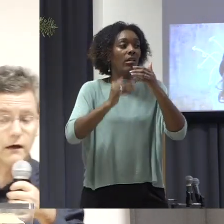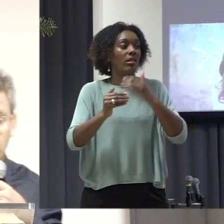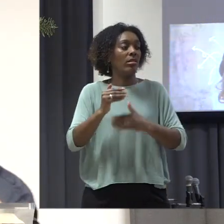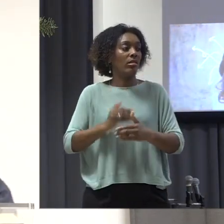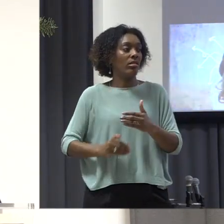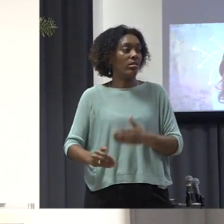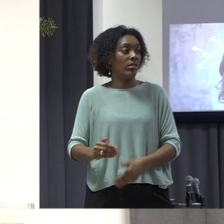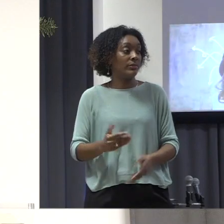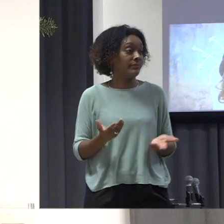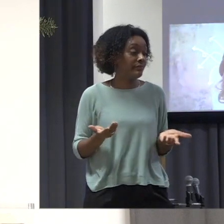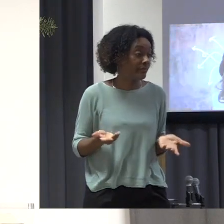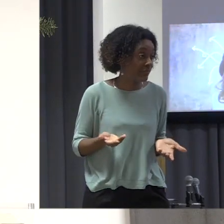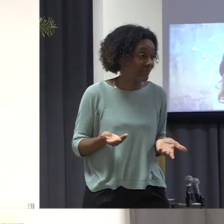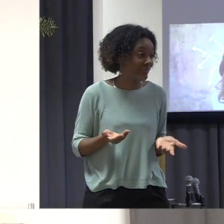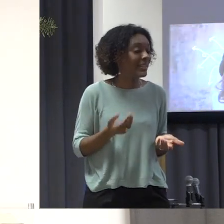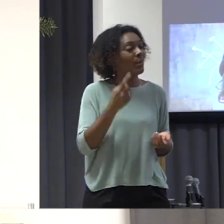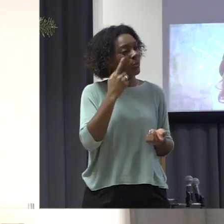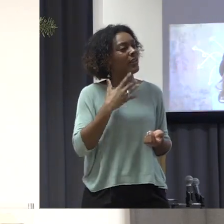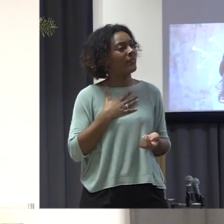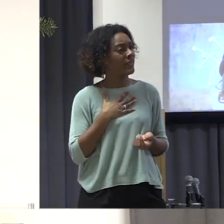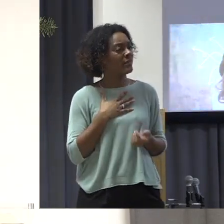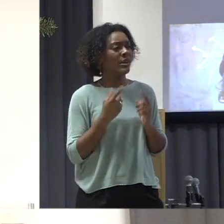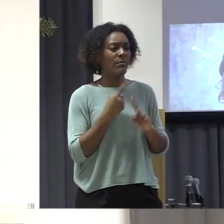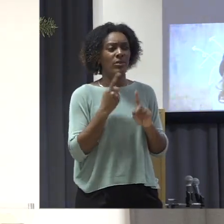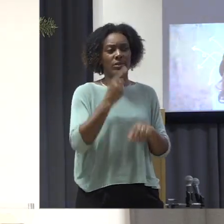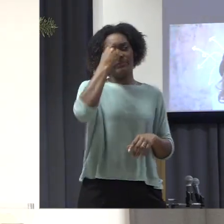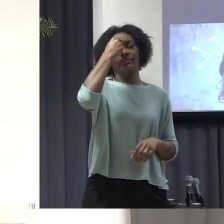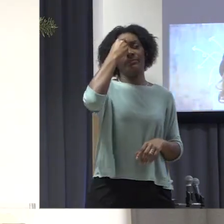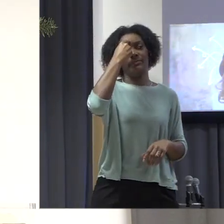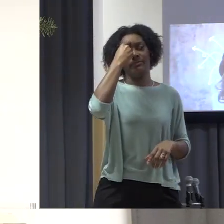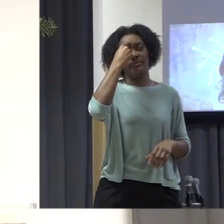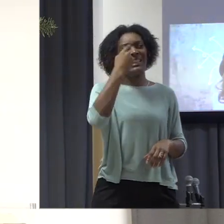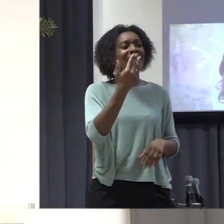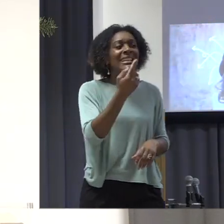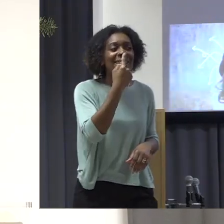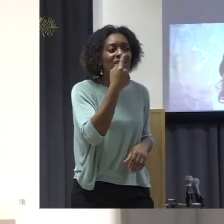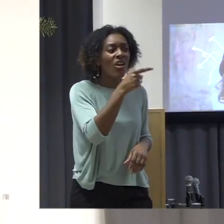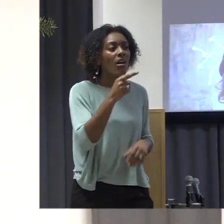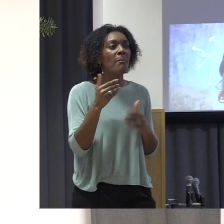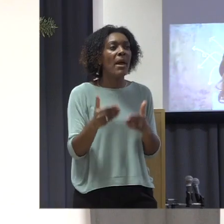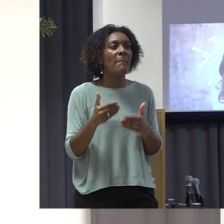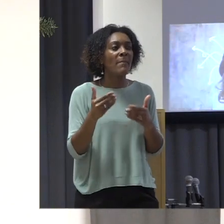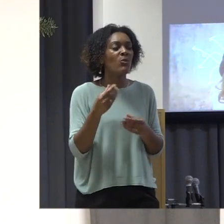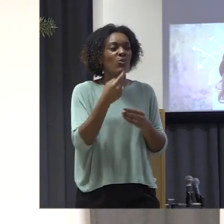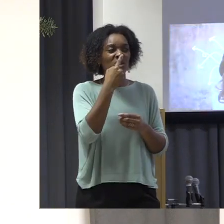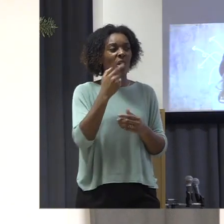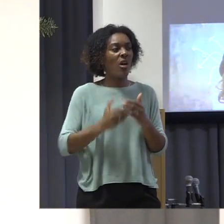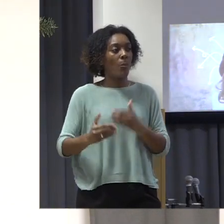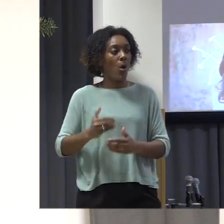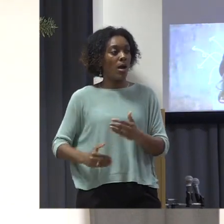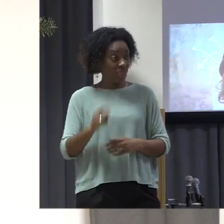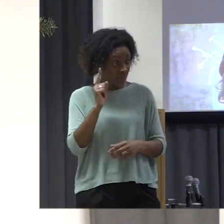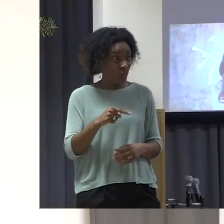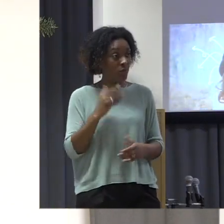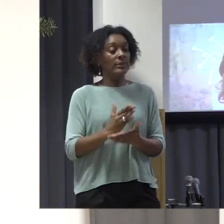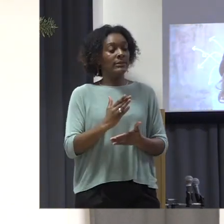passe. Et je pense que c'est quelque chose qu'on doit avoir à l'esprit. Si on a l'impression qu'on stagne, si on a l'impression qu'on régresse, il faut se